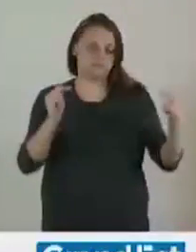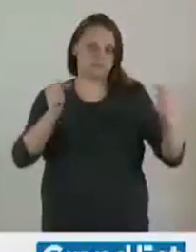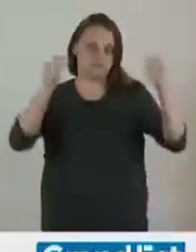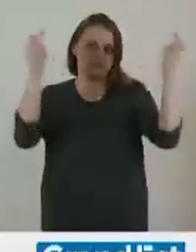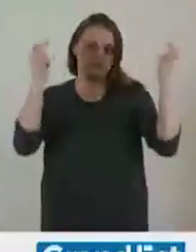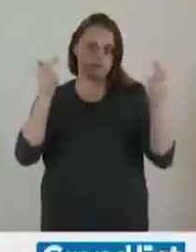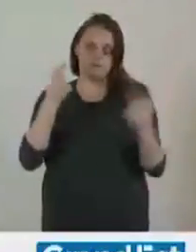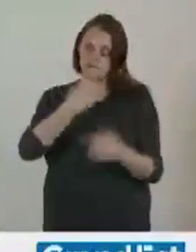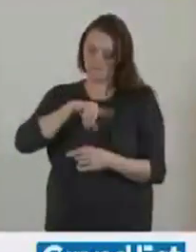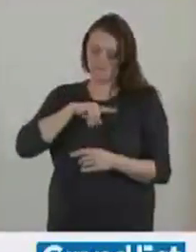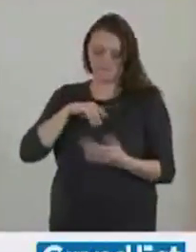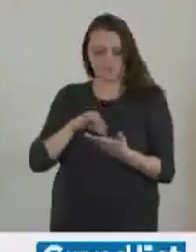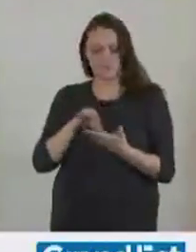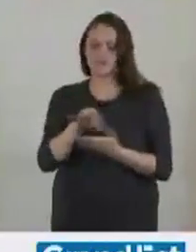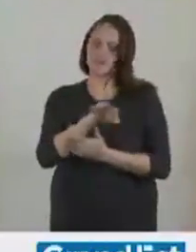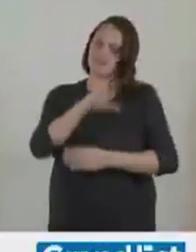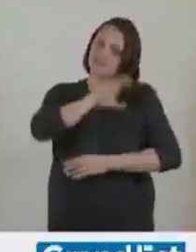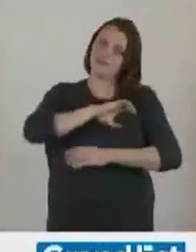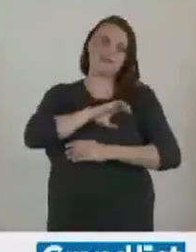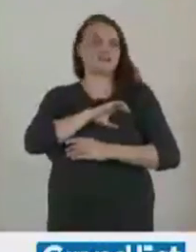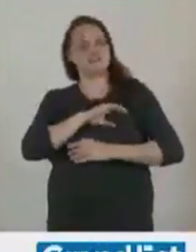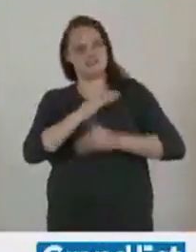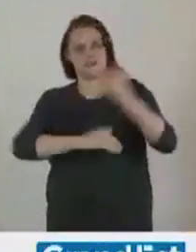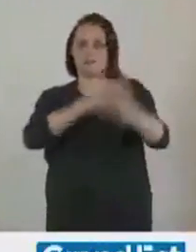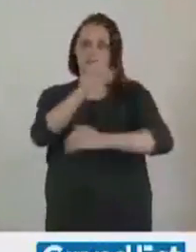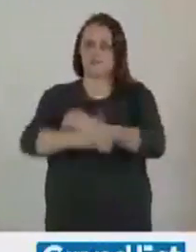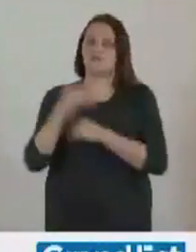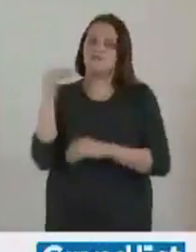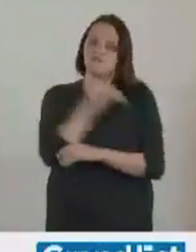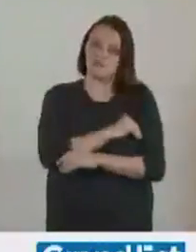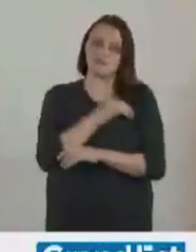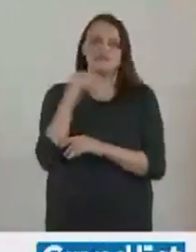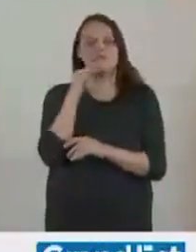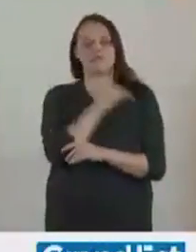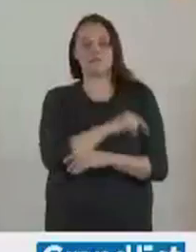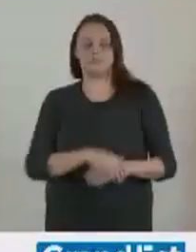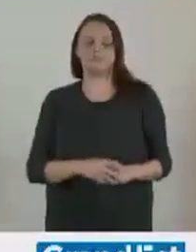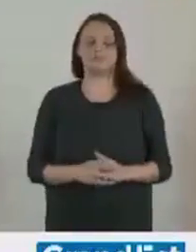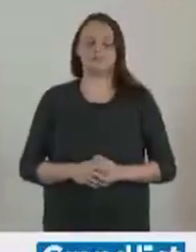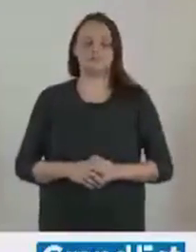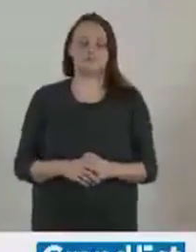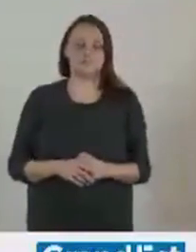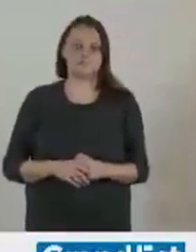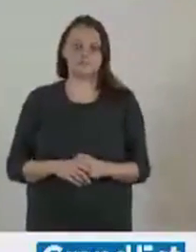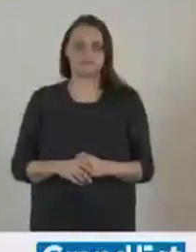d'aller vers l'avant, plus haut, plus vite et plus rapidement. Merci Jean.